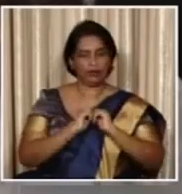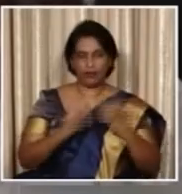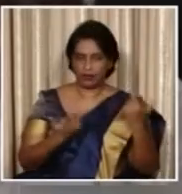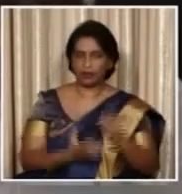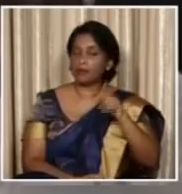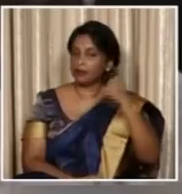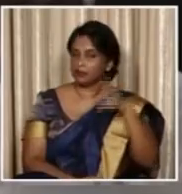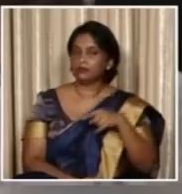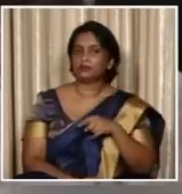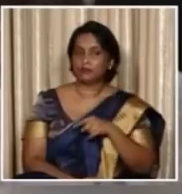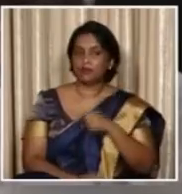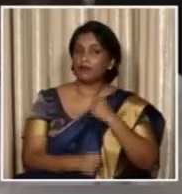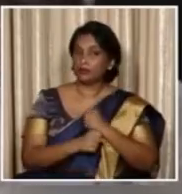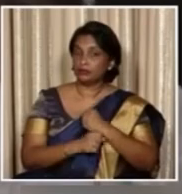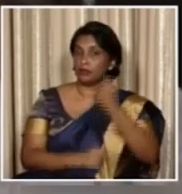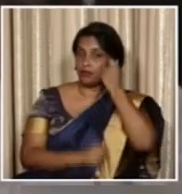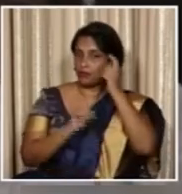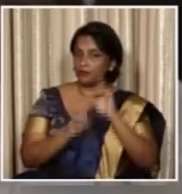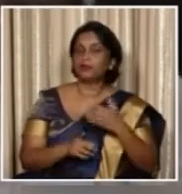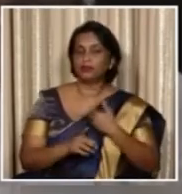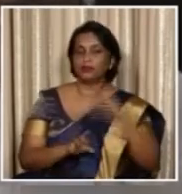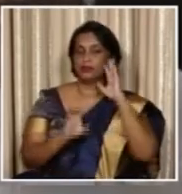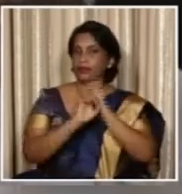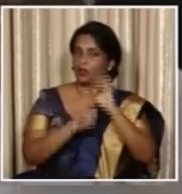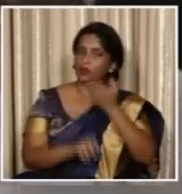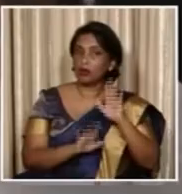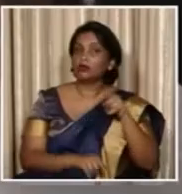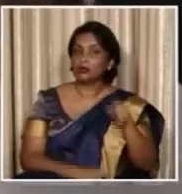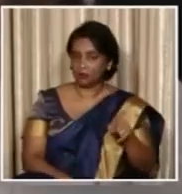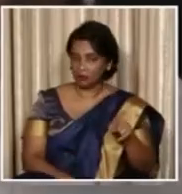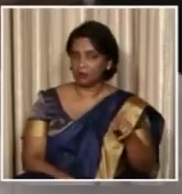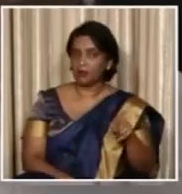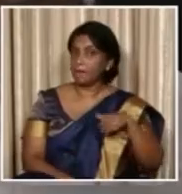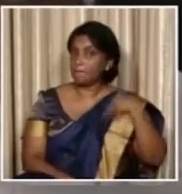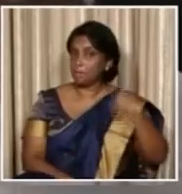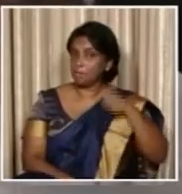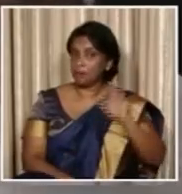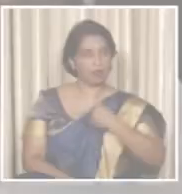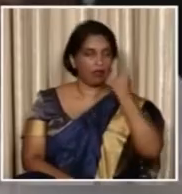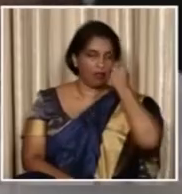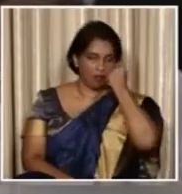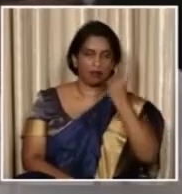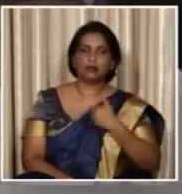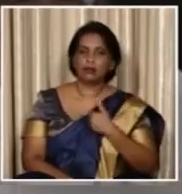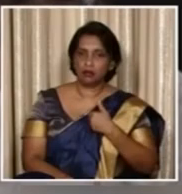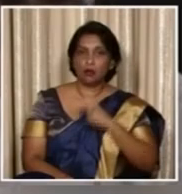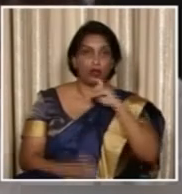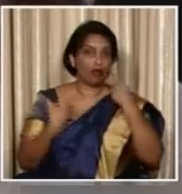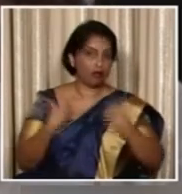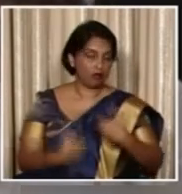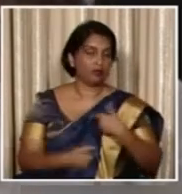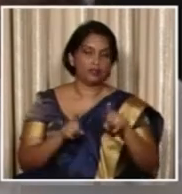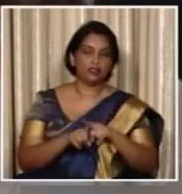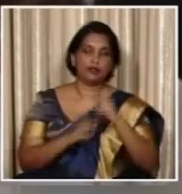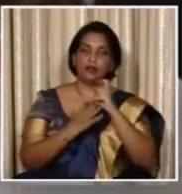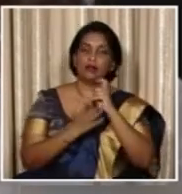පුළුවන්. ඒක නිසා රජයේ මතය හැටියට ඒක අපිට ප්‍රකාශයපත් කරන්න පුළුවන්. හැබැයි මේකේ ප්‍රධාන වශයෙන්ම මගේ මතය නීතිඥයෙක් හැටියට මේක